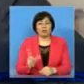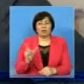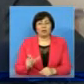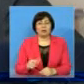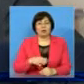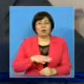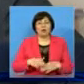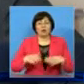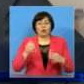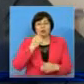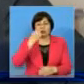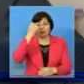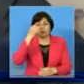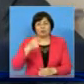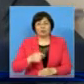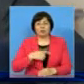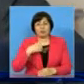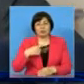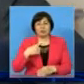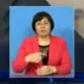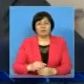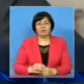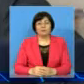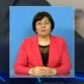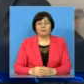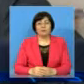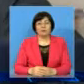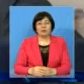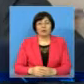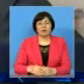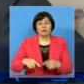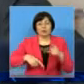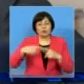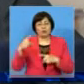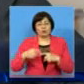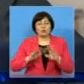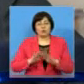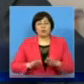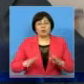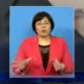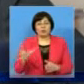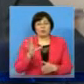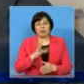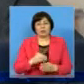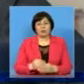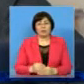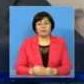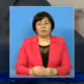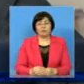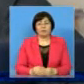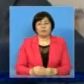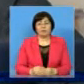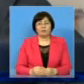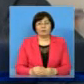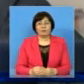көп рахметін, алғысын білдіруде. Себебі қалада балалары болады, басқа тума туыстары болады. Мен солармен көптеп